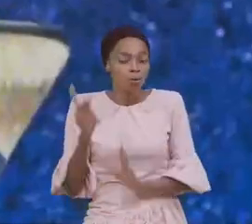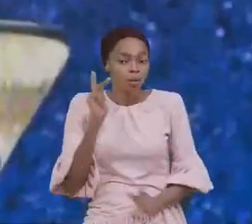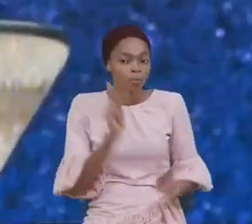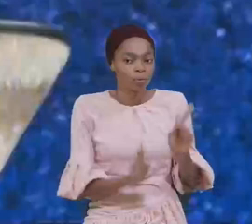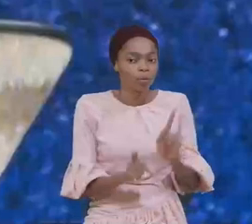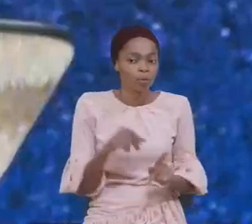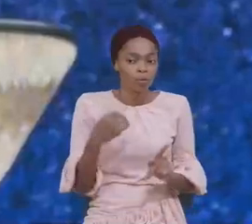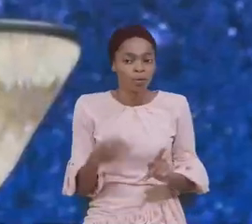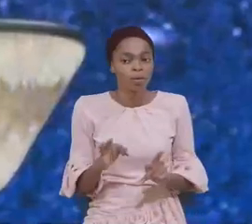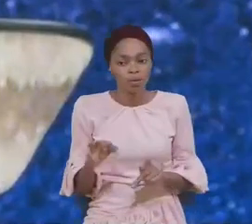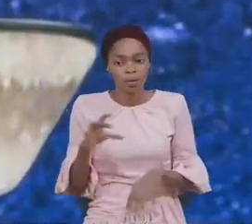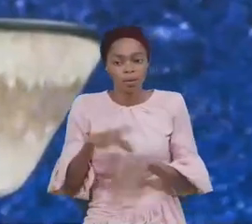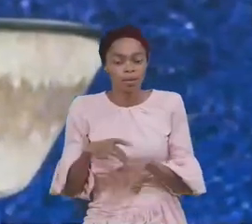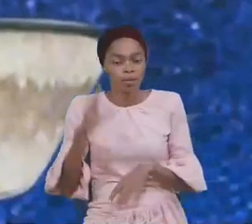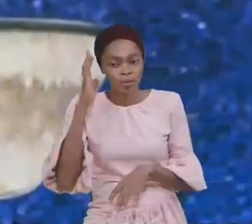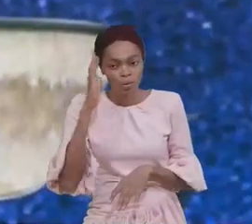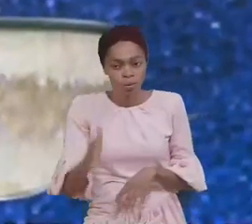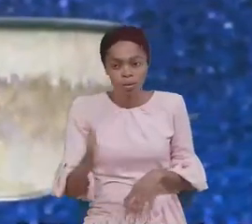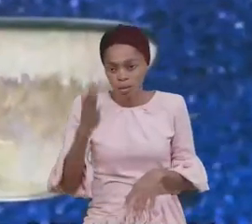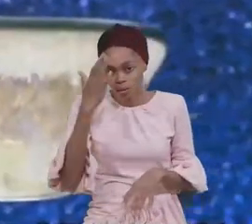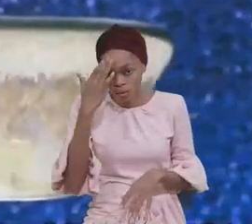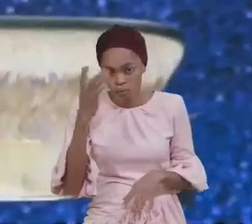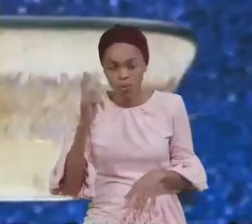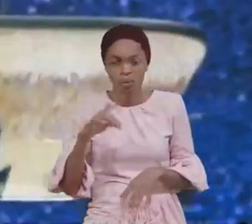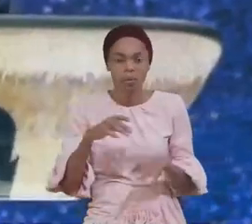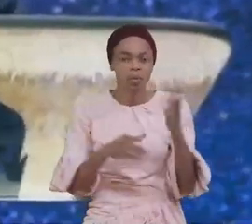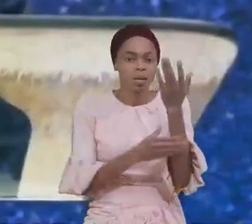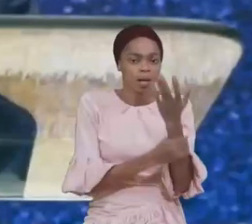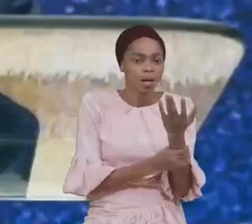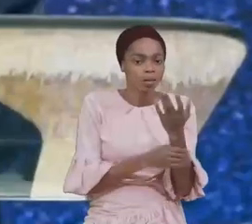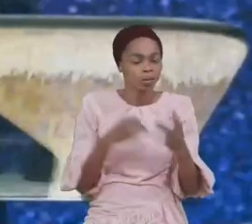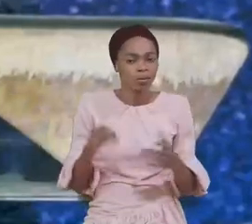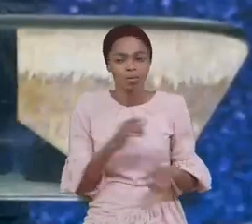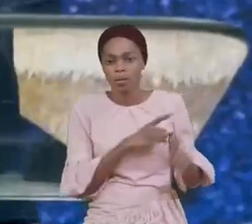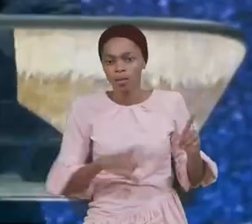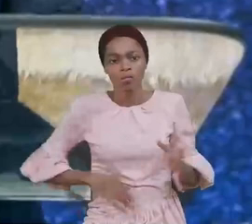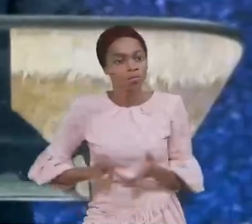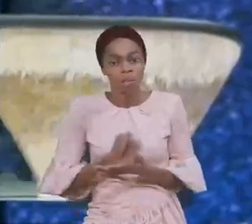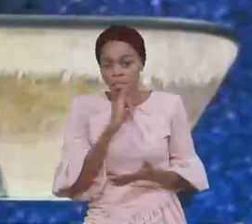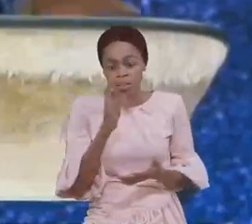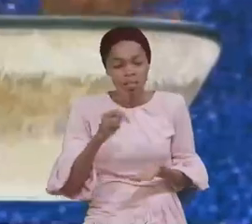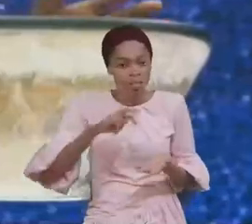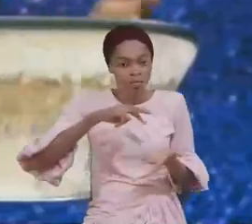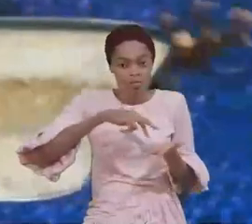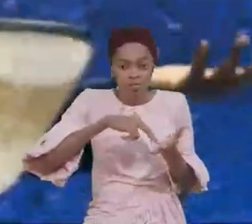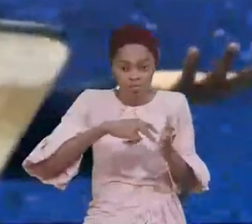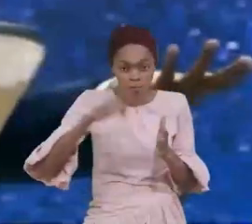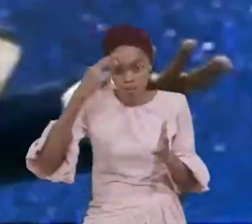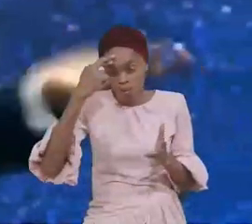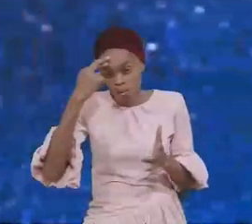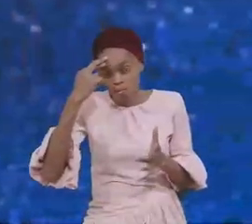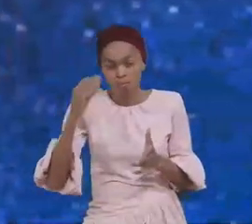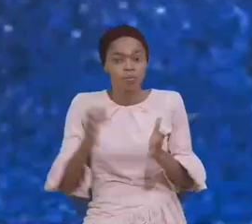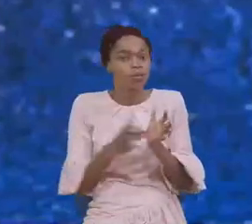sachent que la main de l'Éternel est puissante. Oui, c'est l'objectif. Christ est mort. Mais